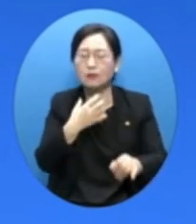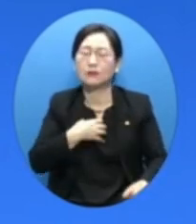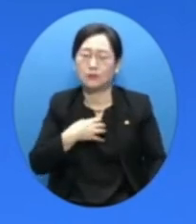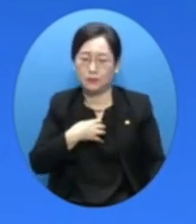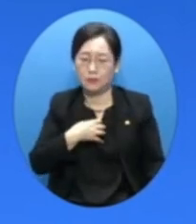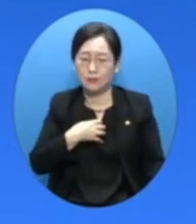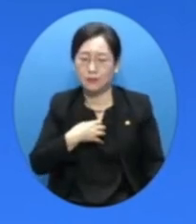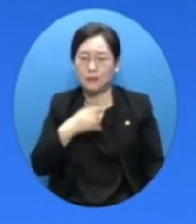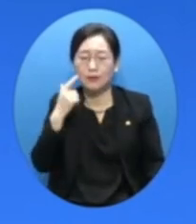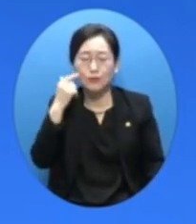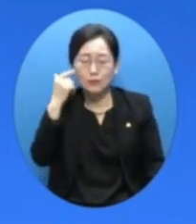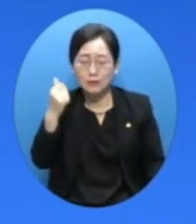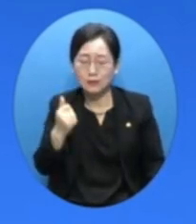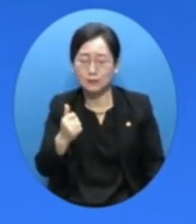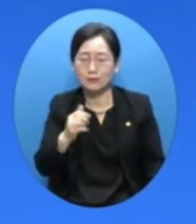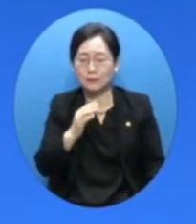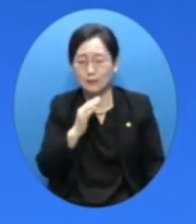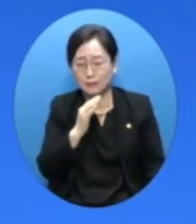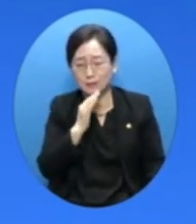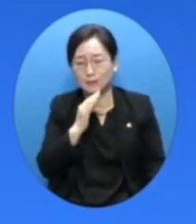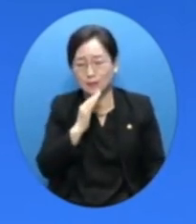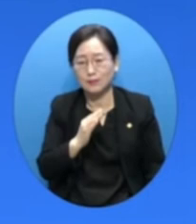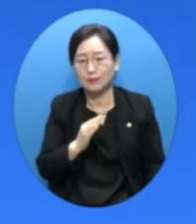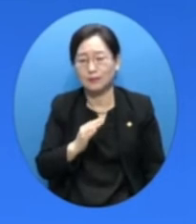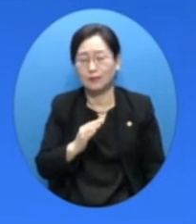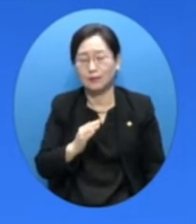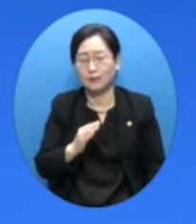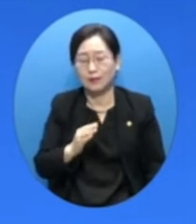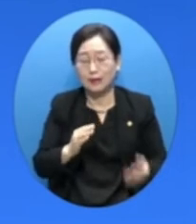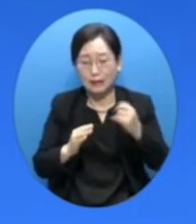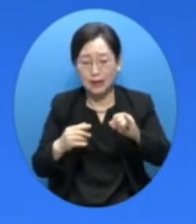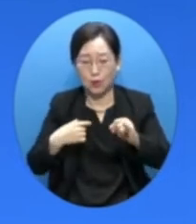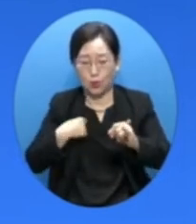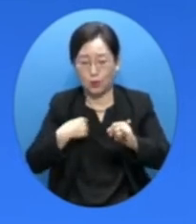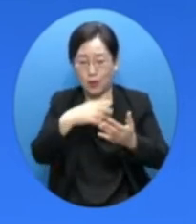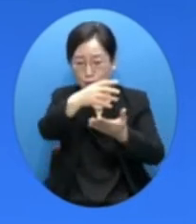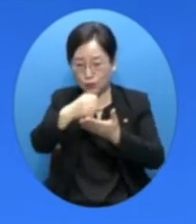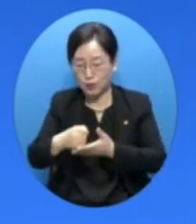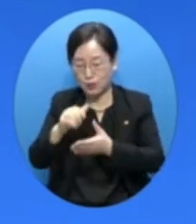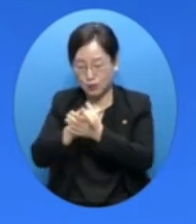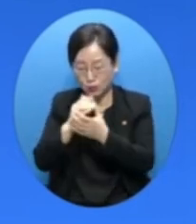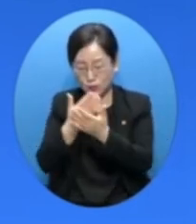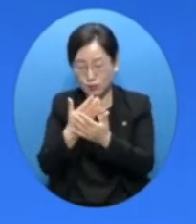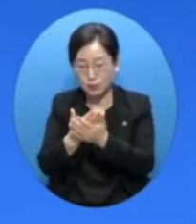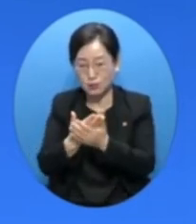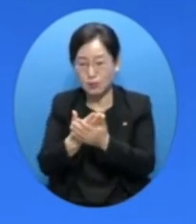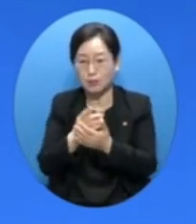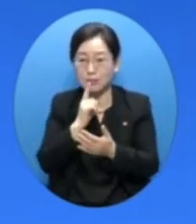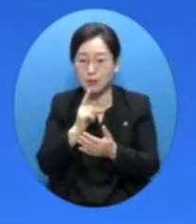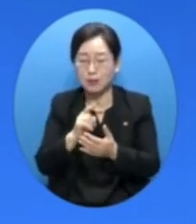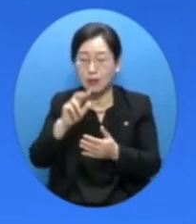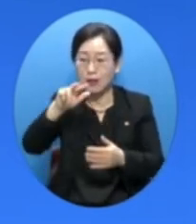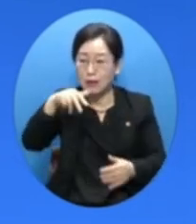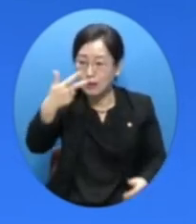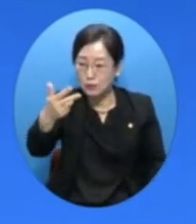목사님 딸 옷을 갖고 올 테니까 꼭 기도 좀 해주세요. 다음 주 금요일날 기도 제목을 올렸지만 그때까지